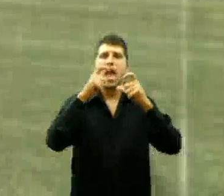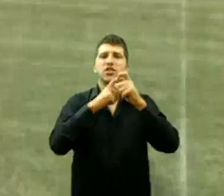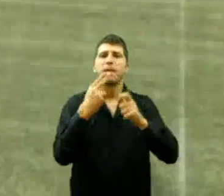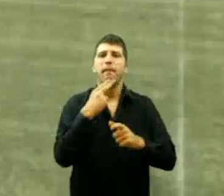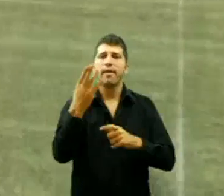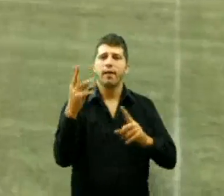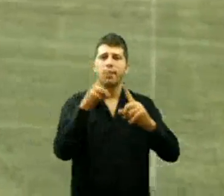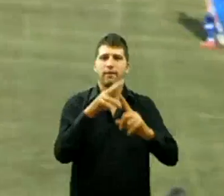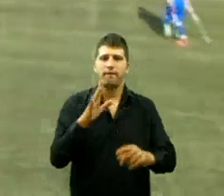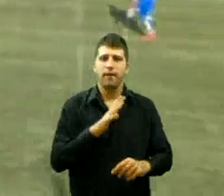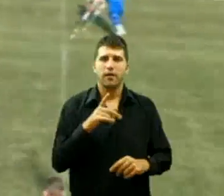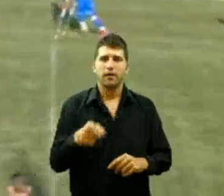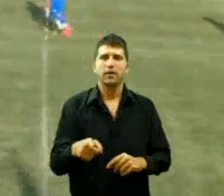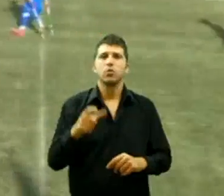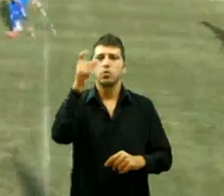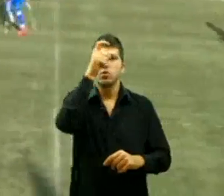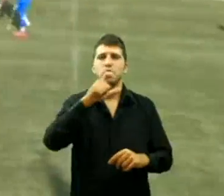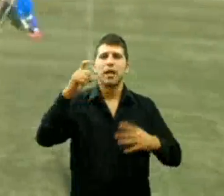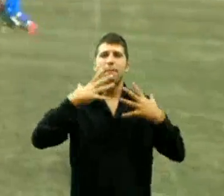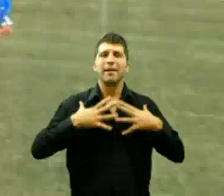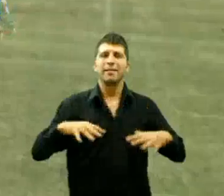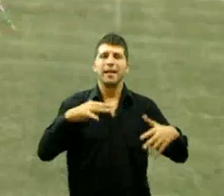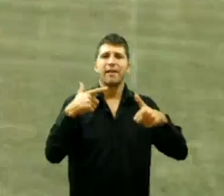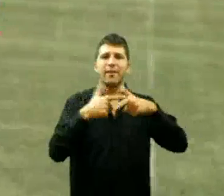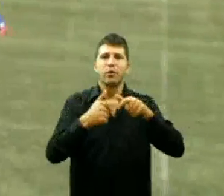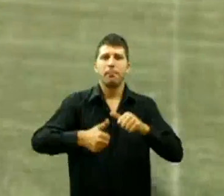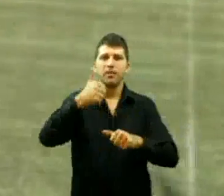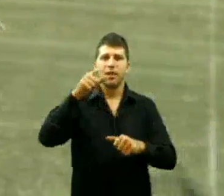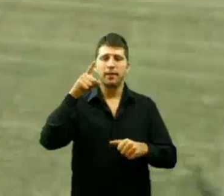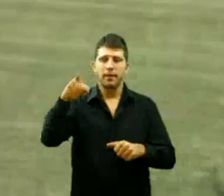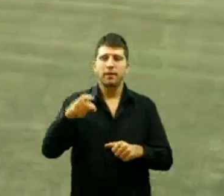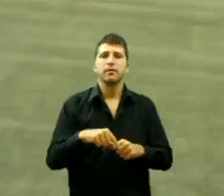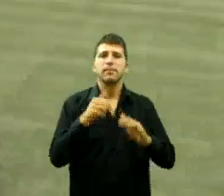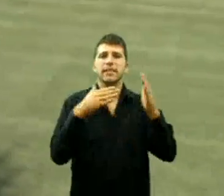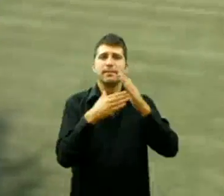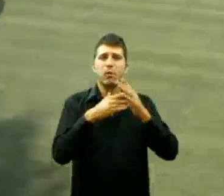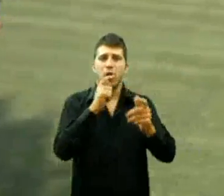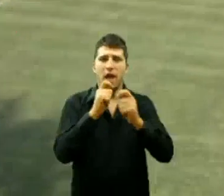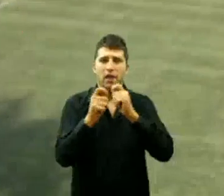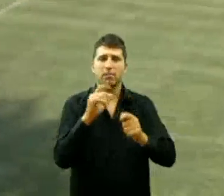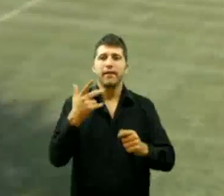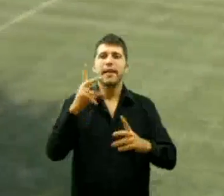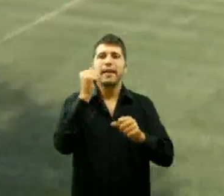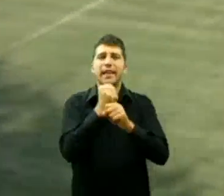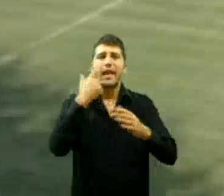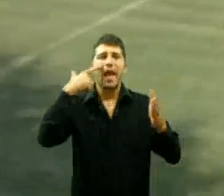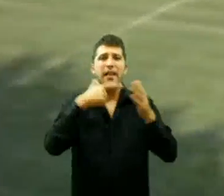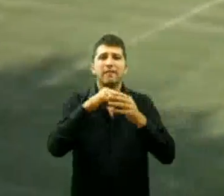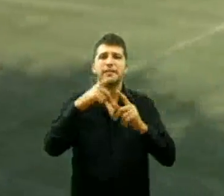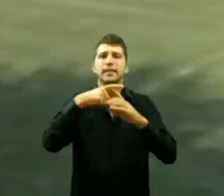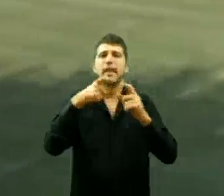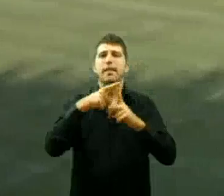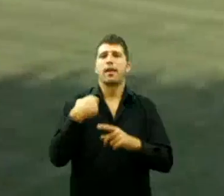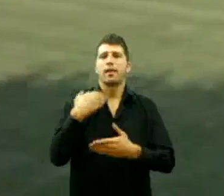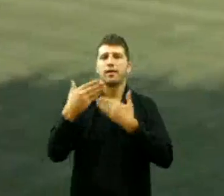katıldı. Türkiye Bedensel Engelliler Federasyonu Başkanı Demirhan Şerefan, sponsorluk anlaşması ve ligin amaçları hakkında TRT mikrofonlarına